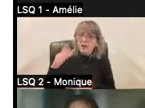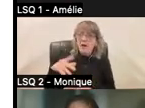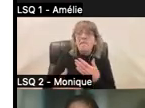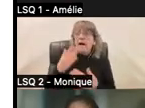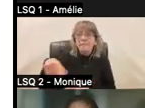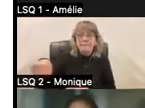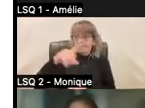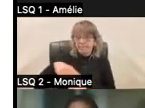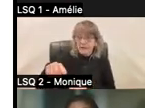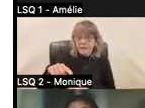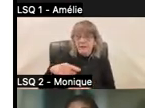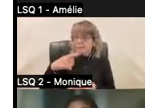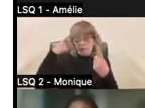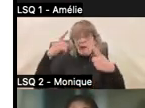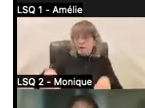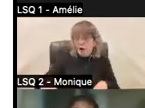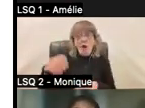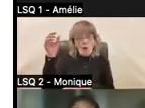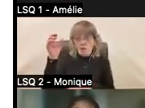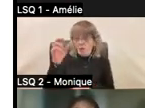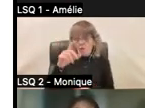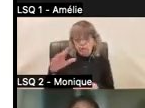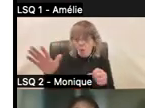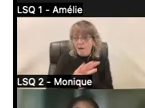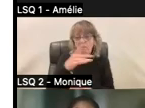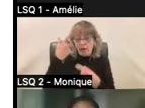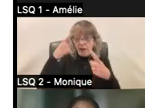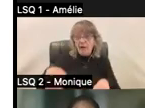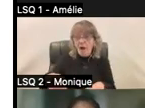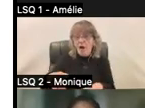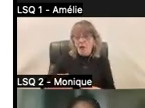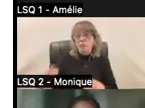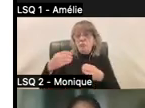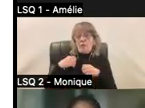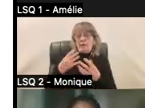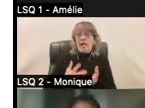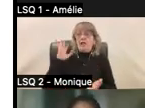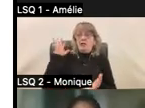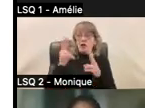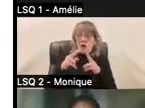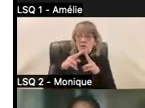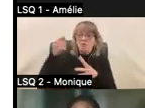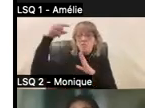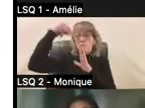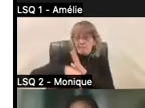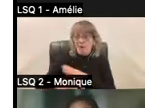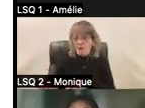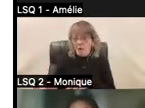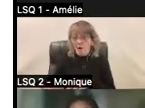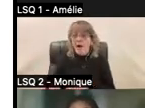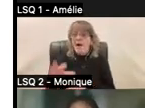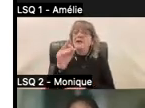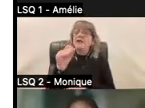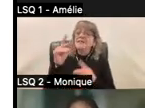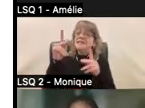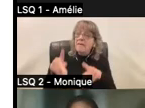ont répondu d'accord et tout à fait d'accord que ce cours a enrichi leurs connaissances. Aussi, plus de 90